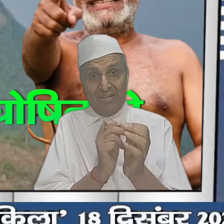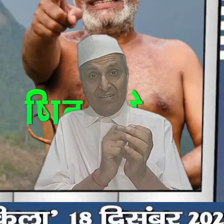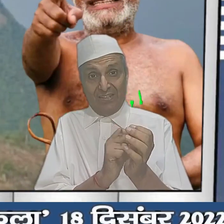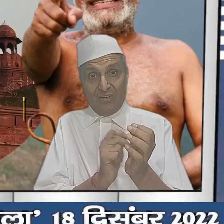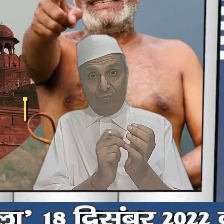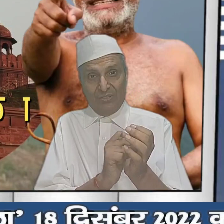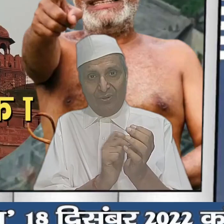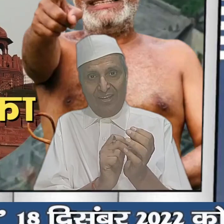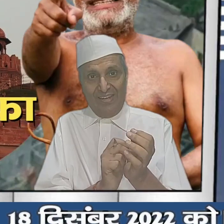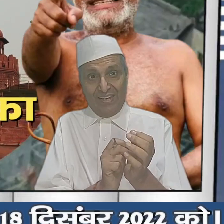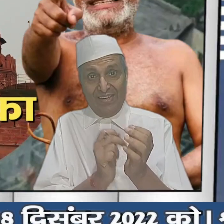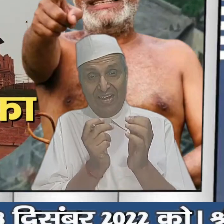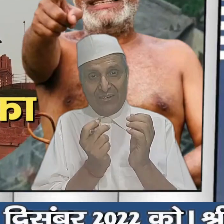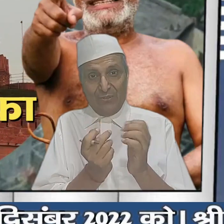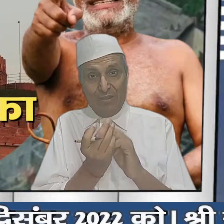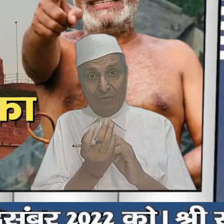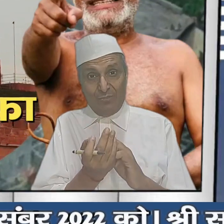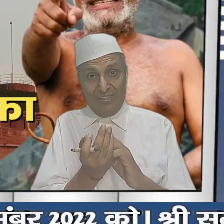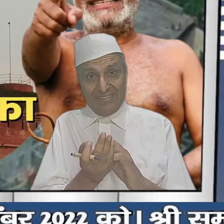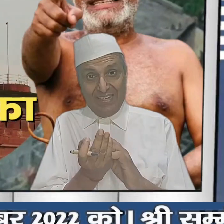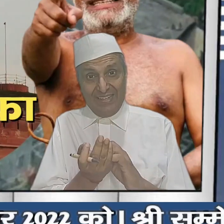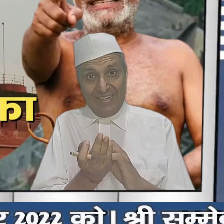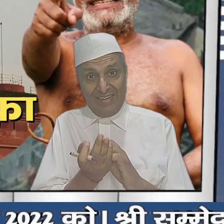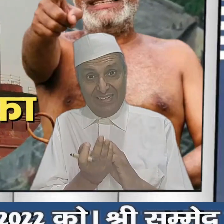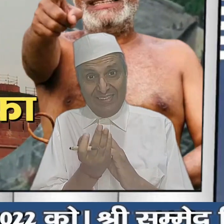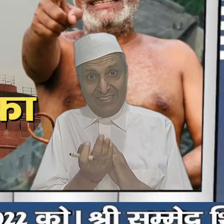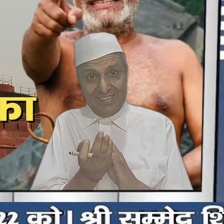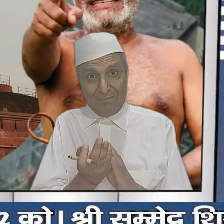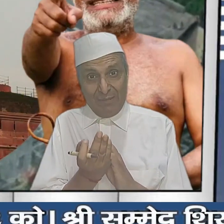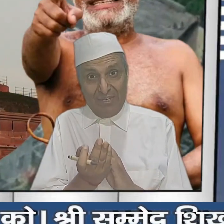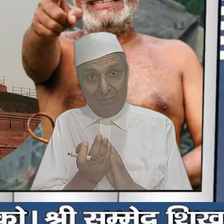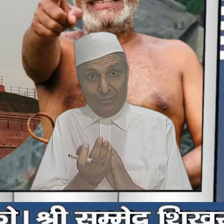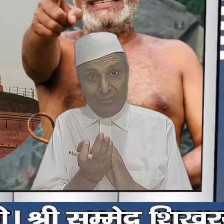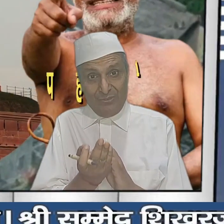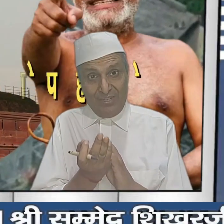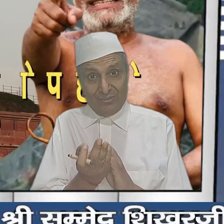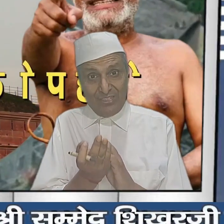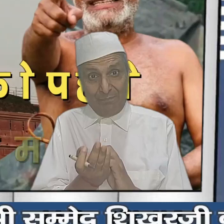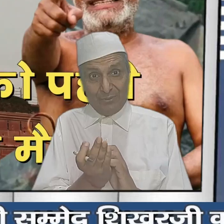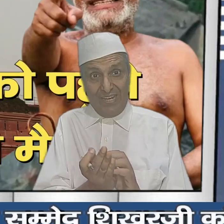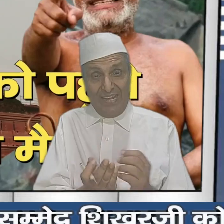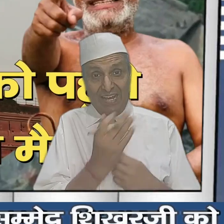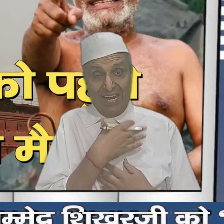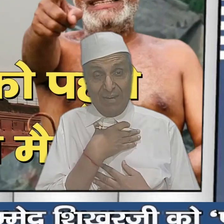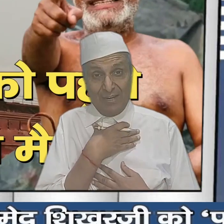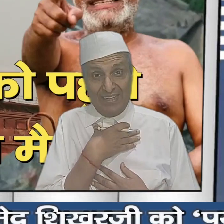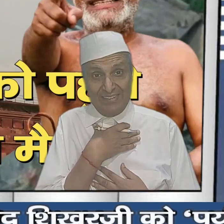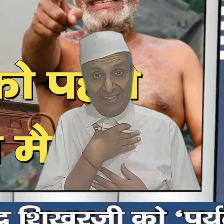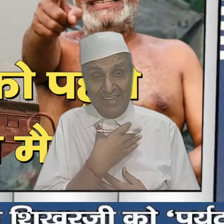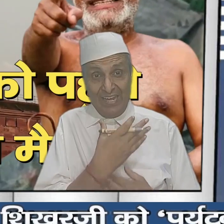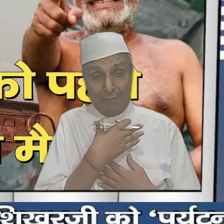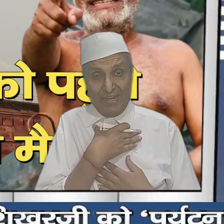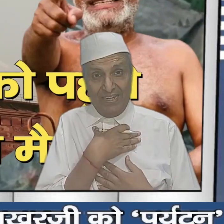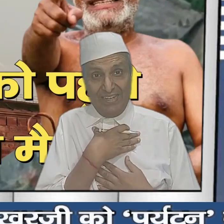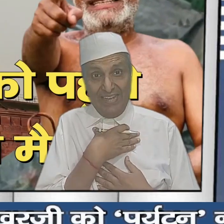जज्बा हमारी रगों में दौड़ रहा है ना, अगर खून में कुछ भी कहता है कि हाँ शिखर जी के बारे में कभी तुम्हें सुनना सोचना पहुंचना है, हाँ हमारा ही